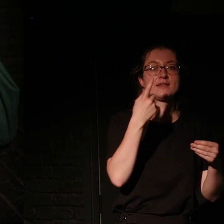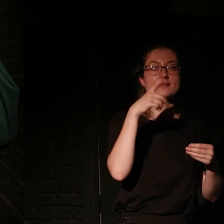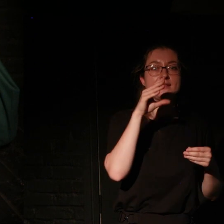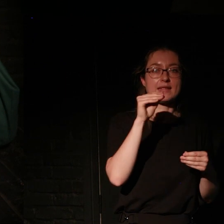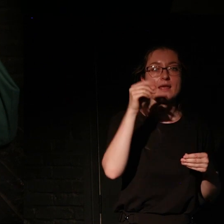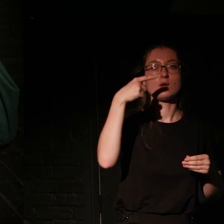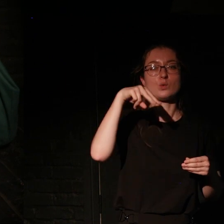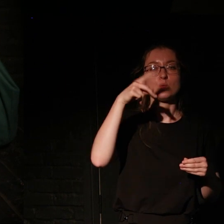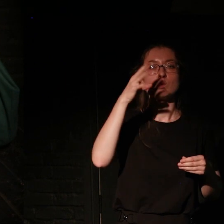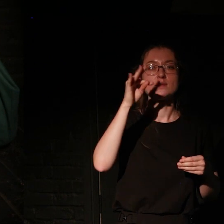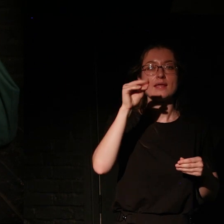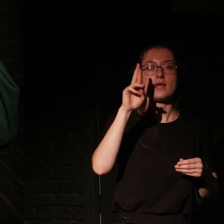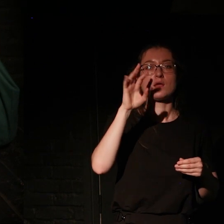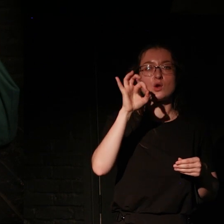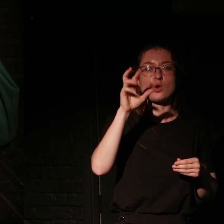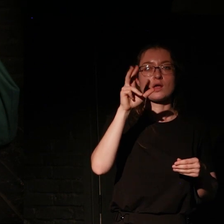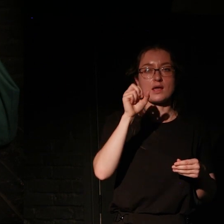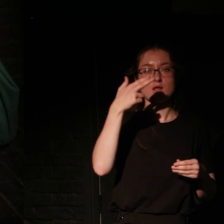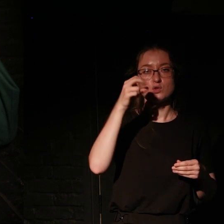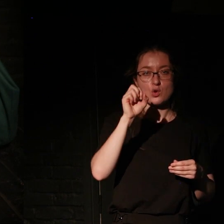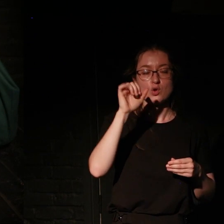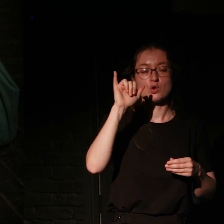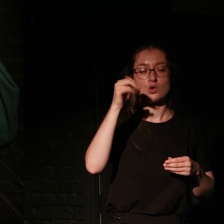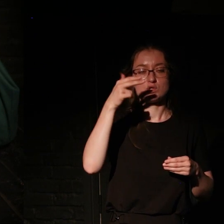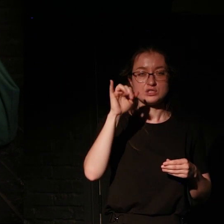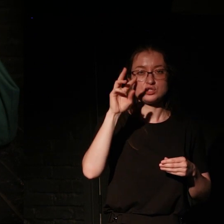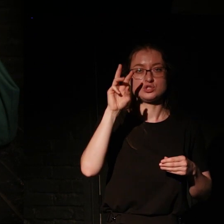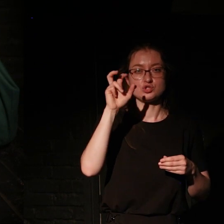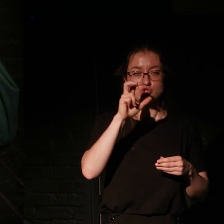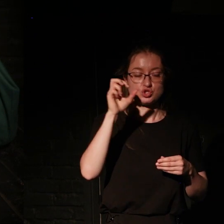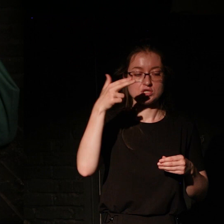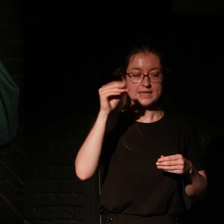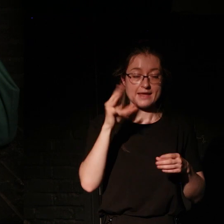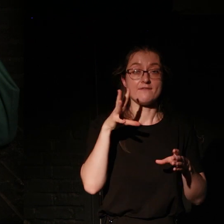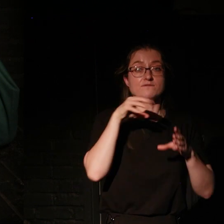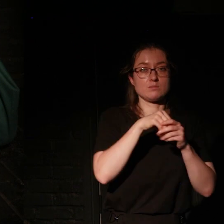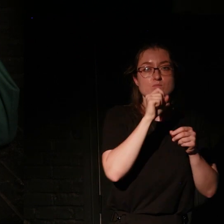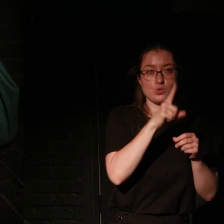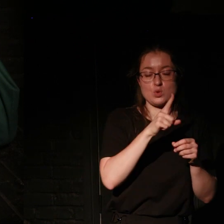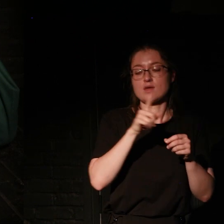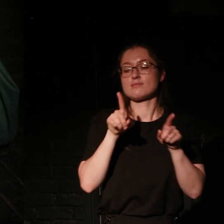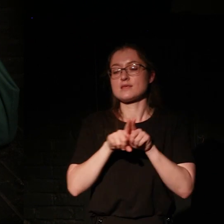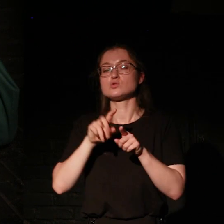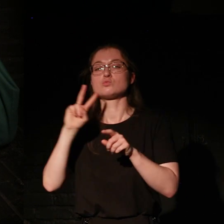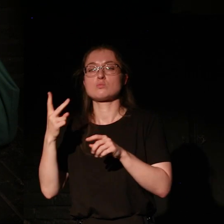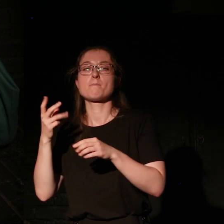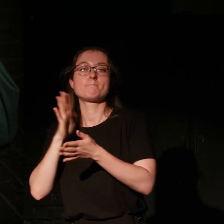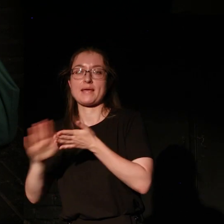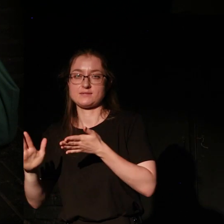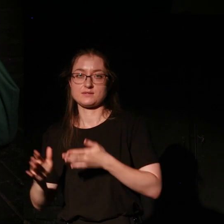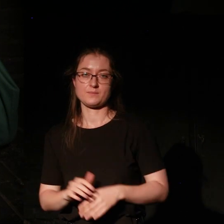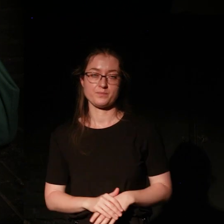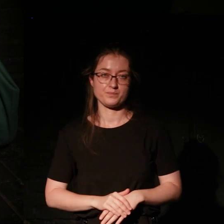bo pod deuterokanonem nie podpisały się wszystkie kościoły protestanckie, tam właśnie